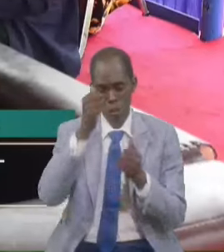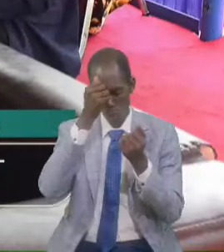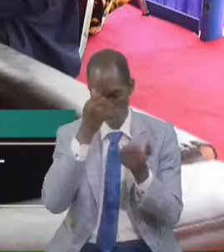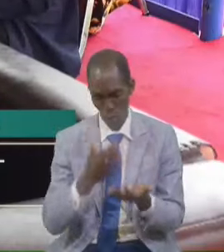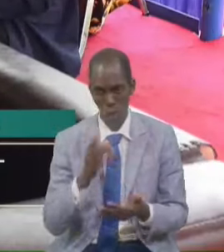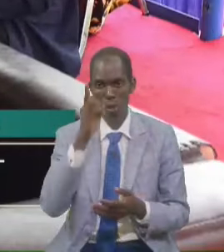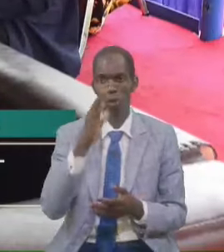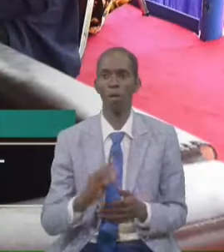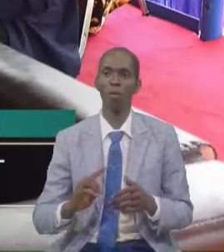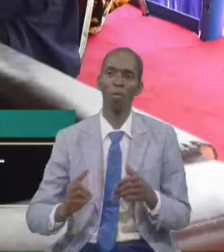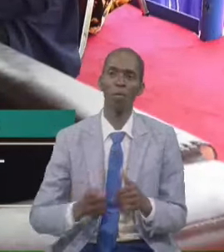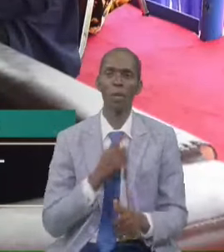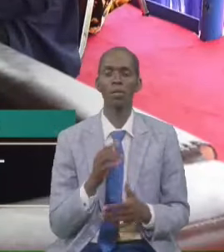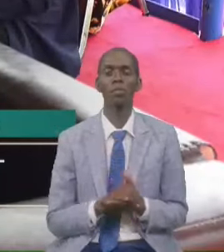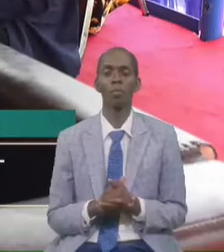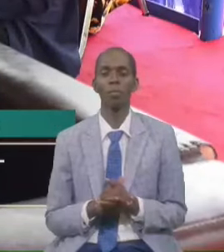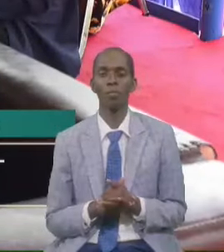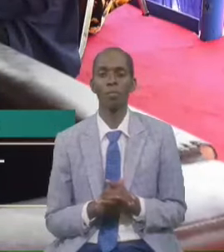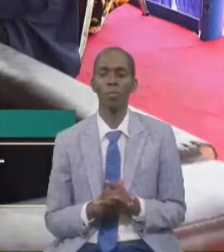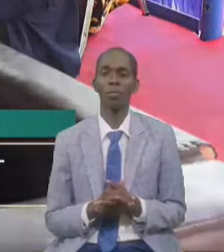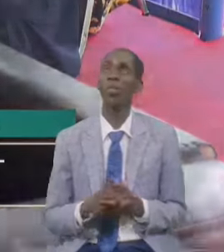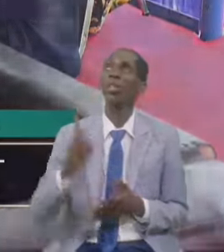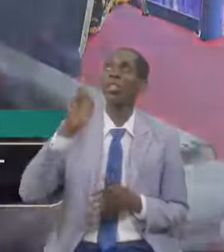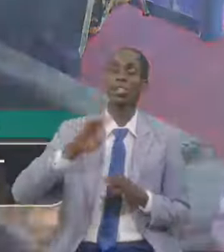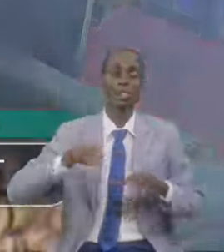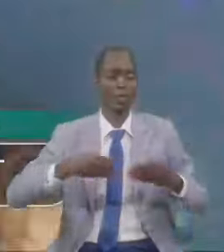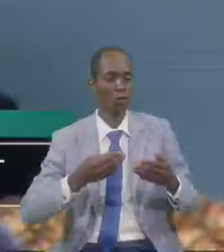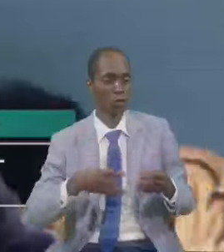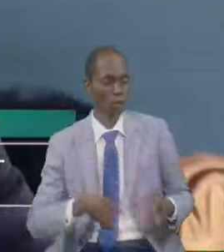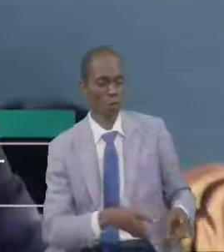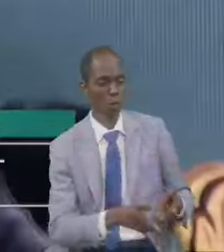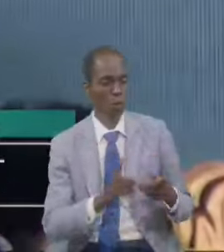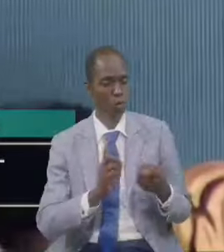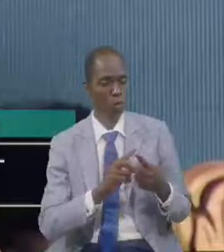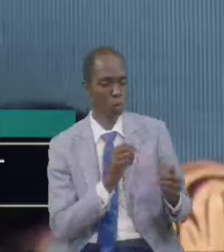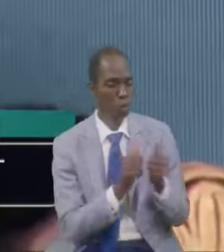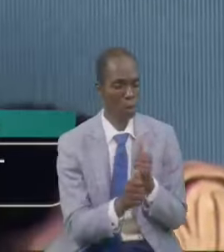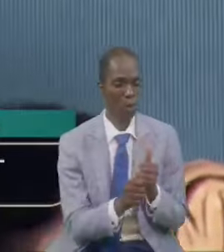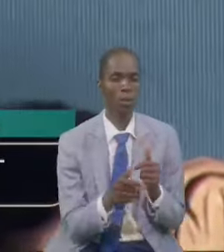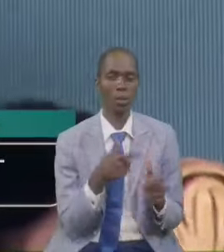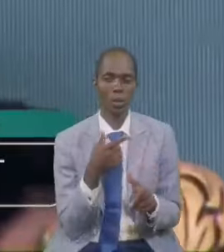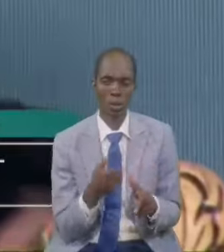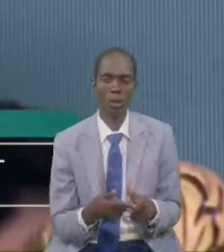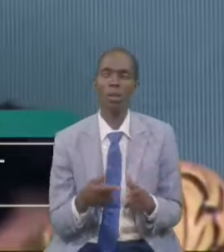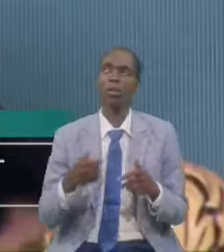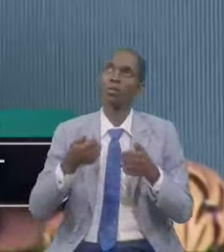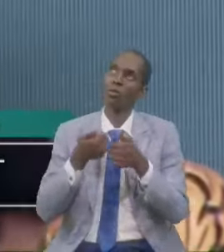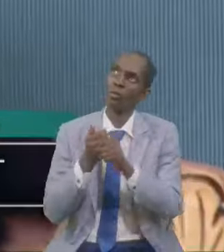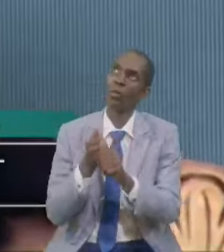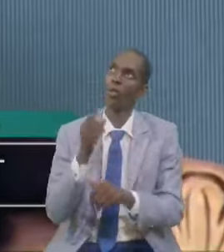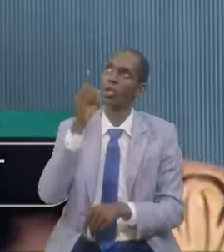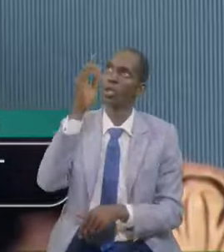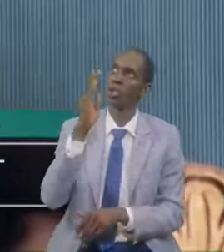sthayilo unchandi. He gives you the path to tread on, make God first. first. ఆయన మీరు ప్రయాణించడానికి మార్గం ఇచ్చినప్పుడు